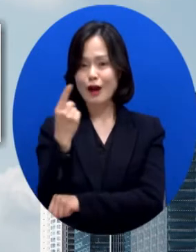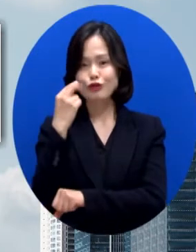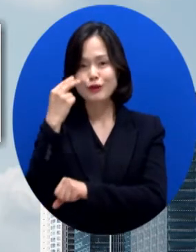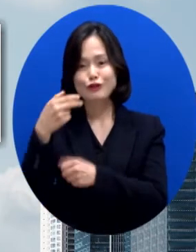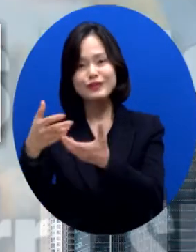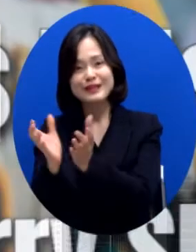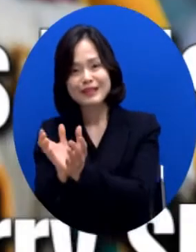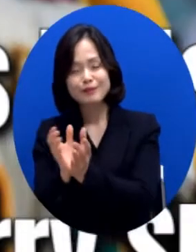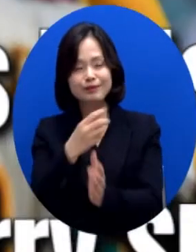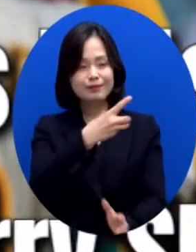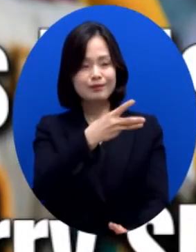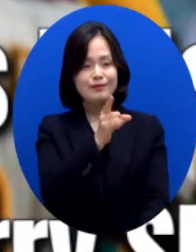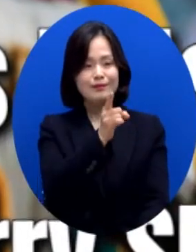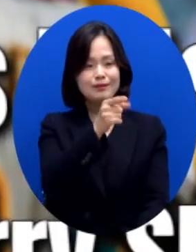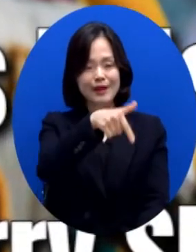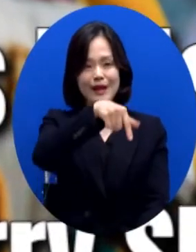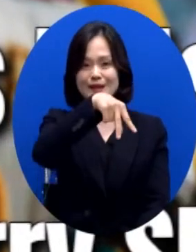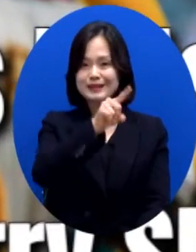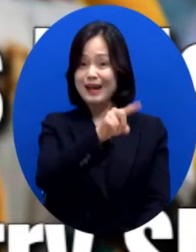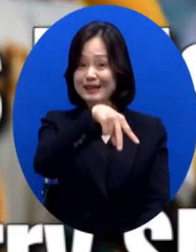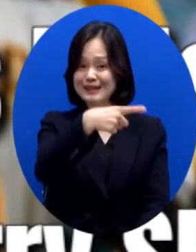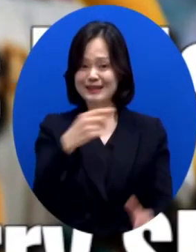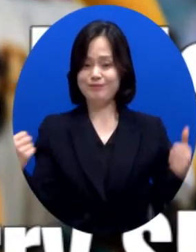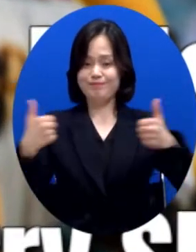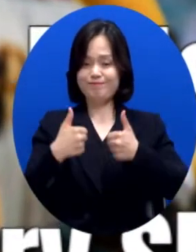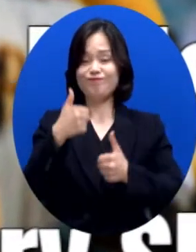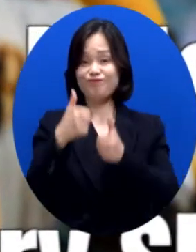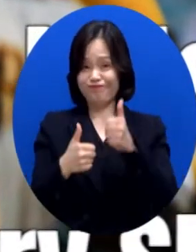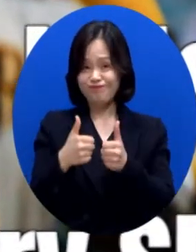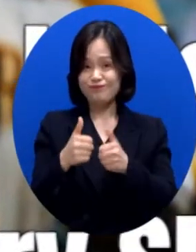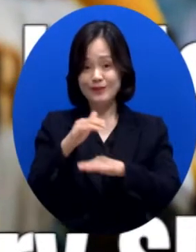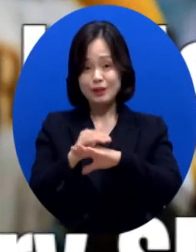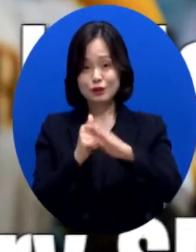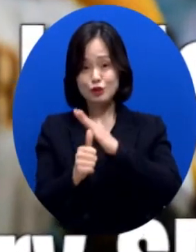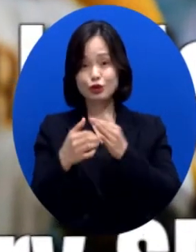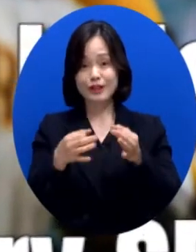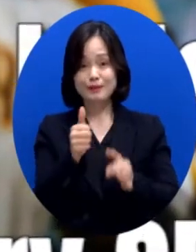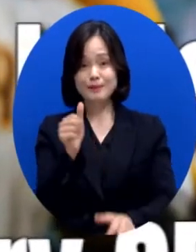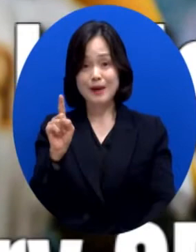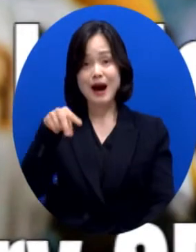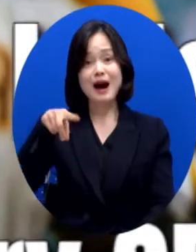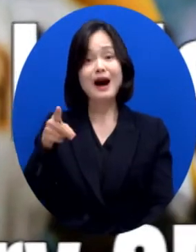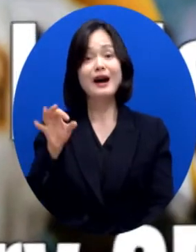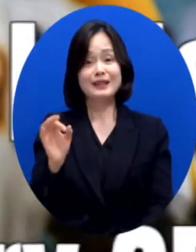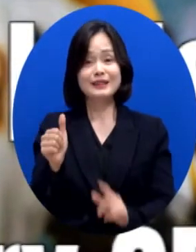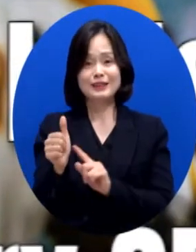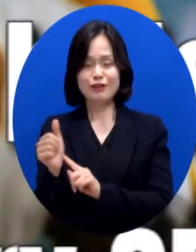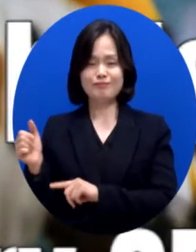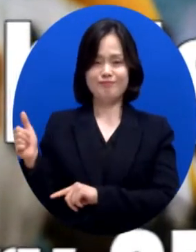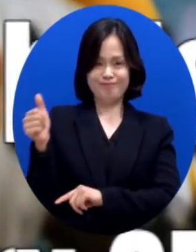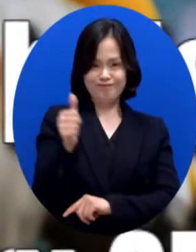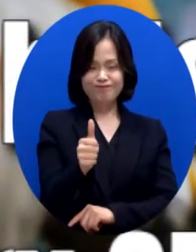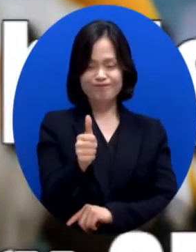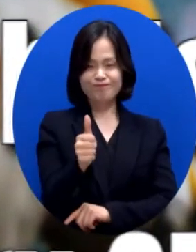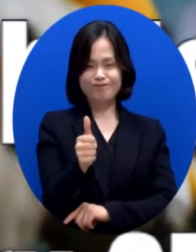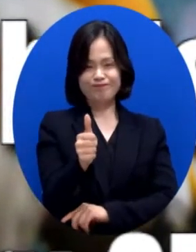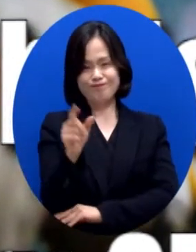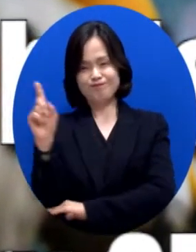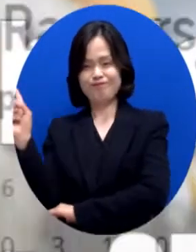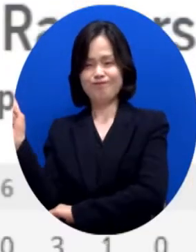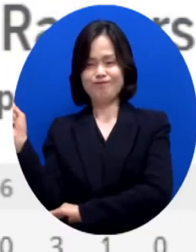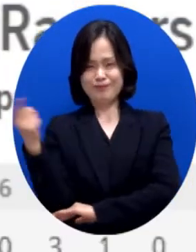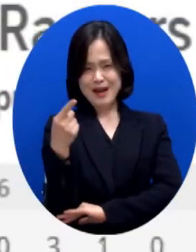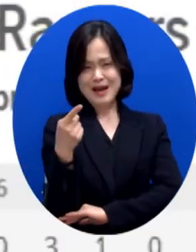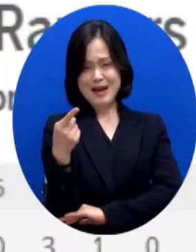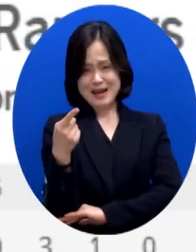기록했습니다 텍사스 레인저스와 의 경기에서 9번 타자 겸 유격수로 선발 출전한 김화성 선수는 2대